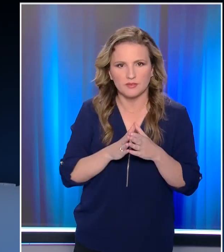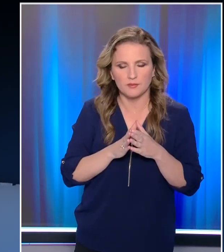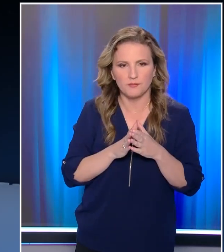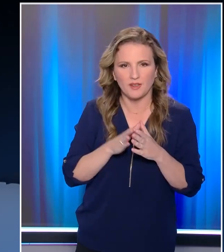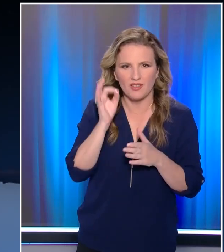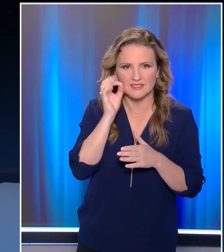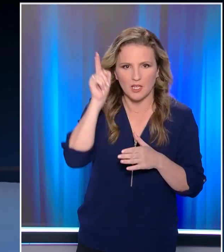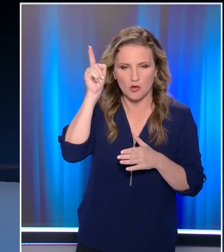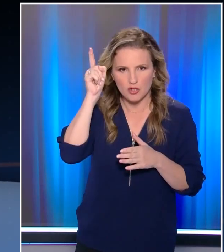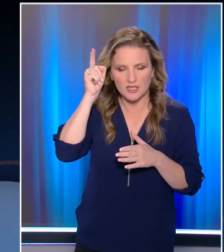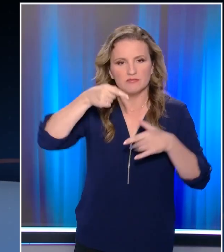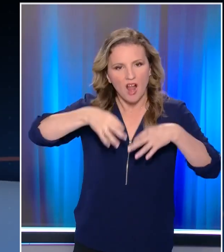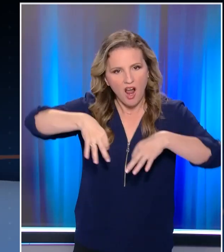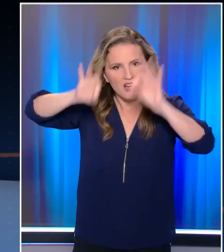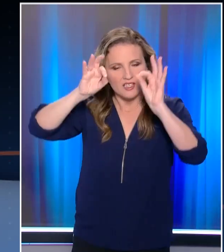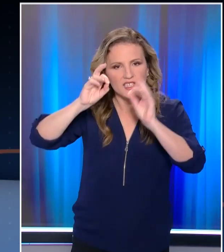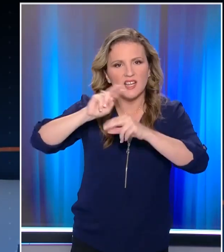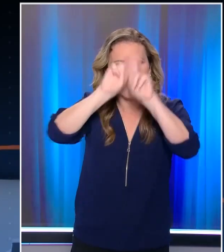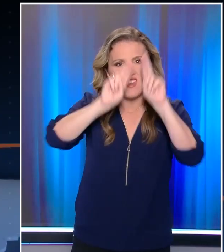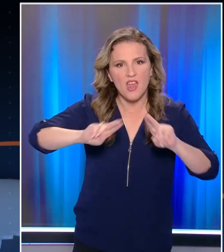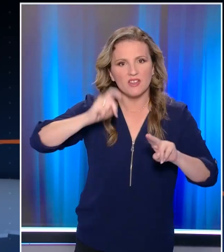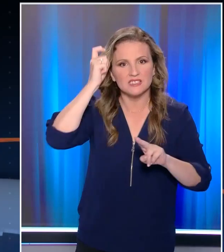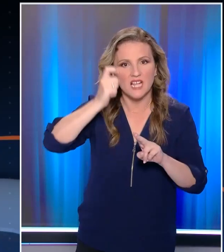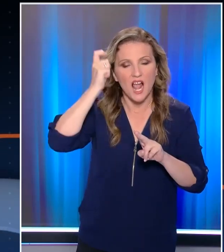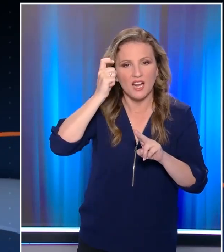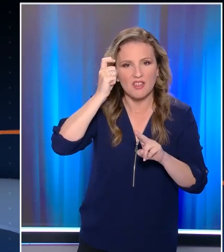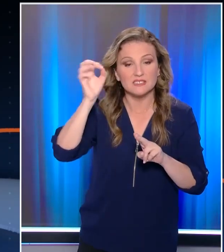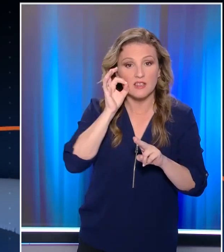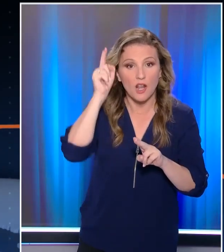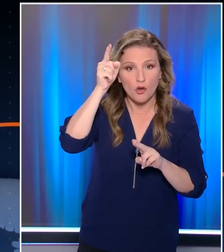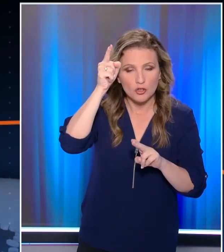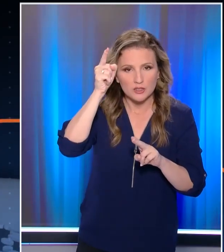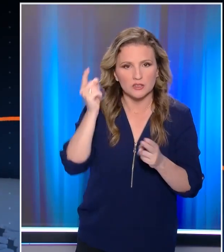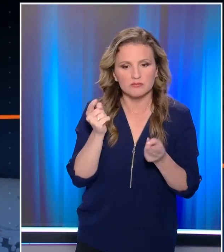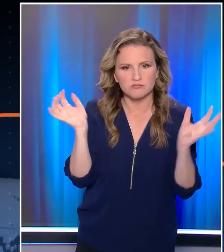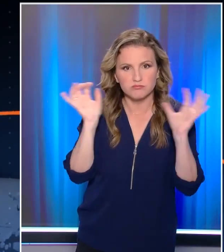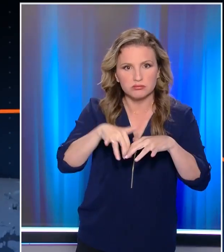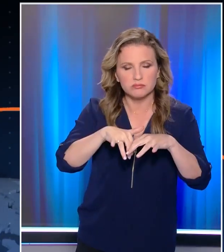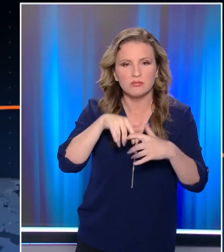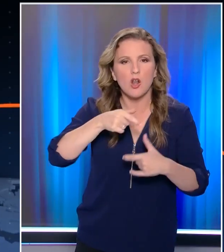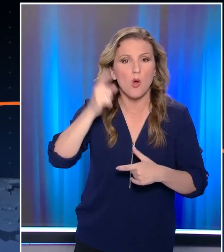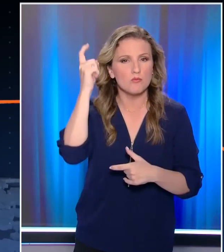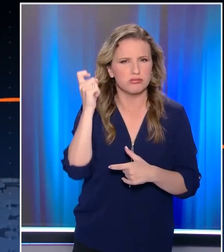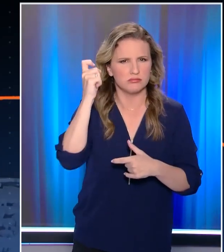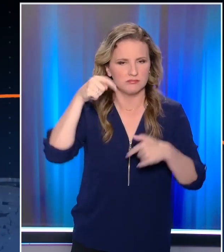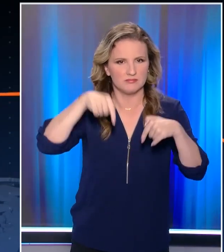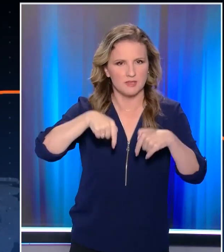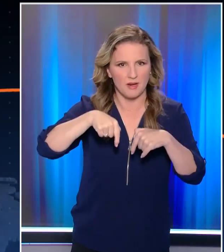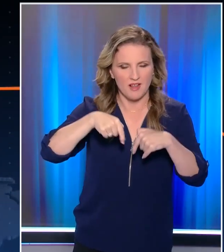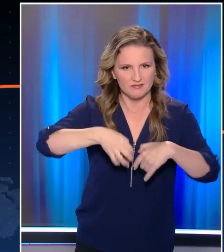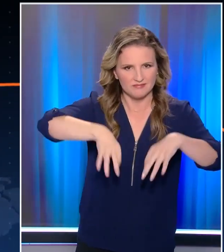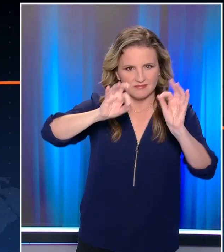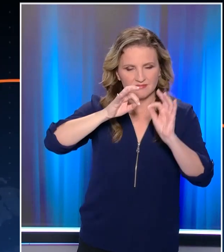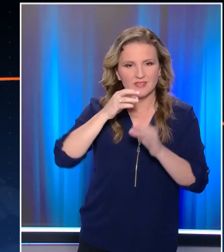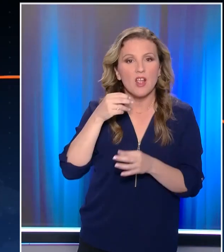Στη Θεσσαλονίκη χτυπά από σήμερα η καρδιά των οικονομικών και πολιτικών εξελίξεων με το άνοιγμα της αυλαίας της Διεθνούς Έκθεσης. Το στίγμα